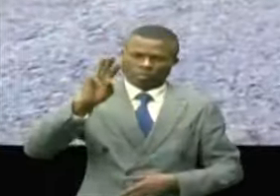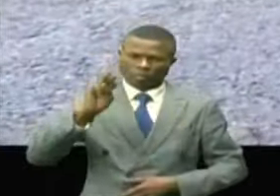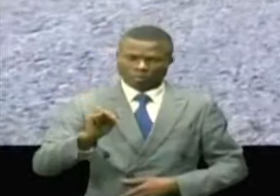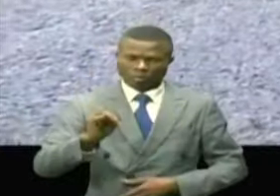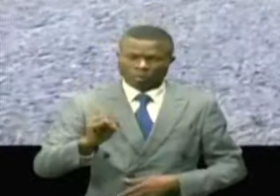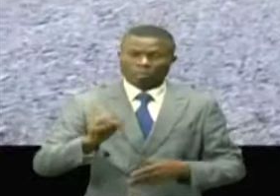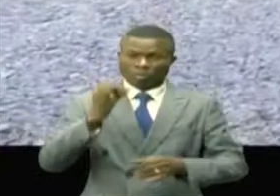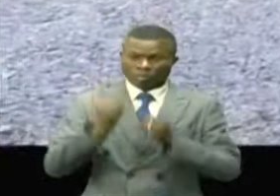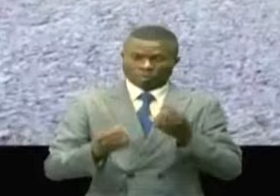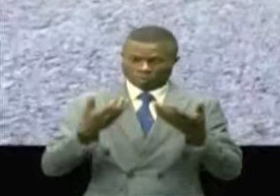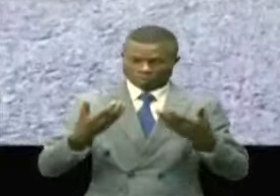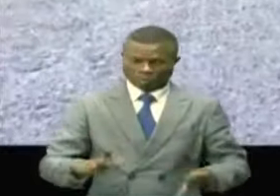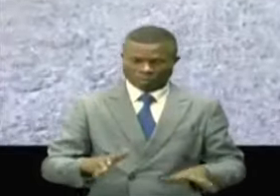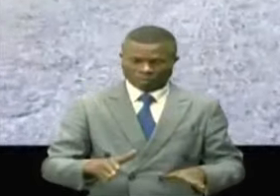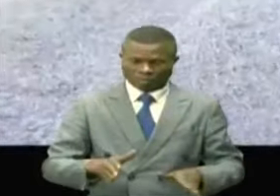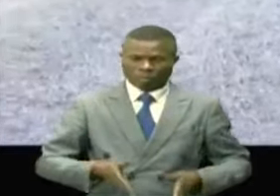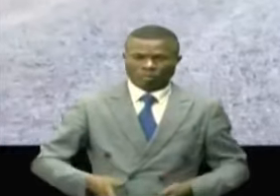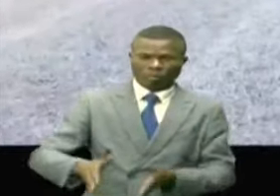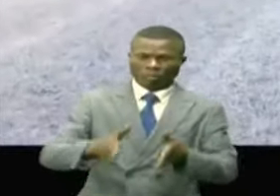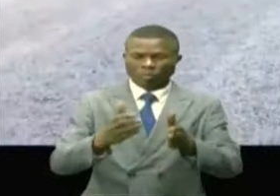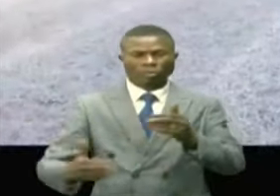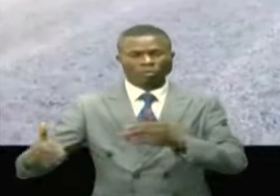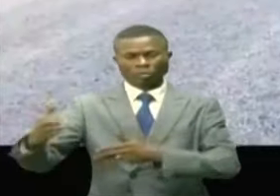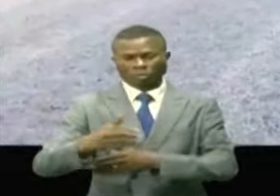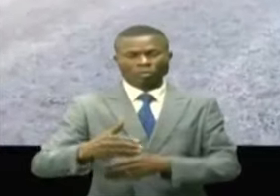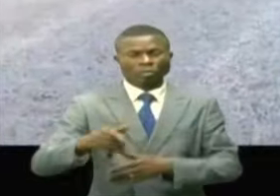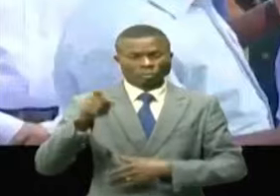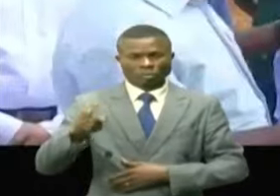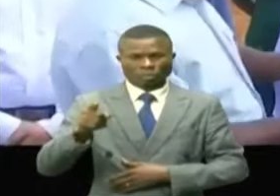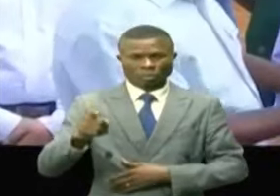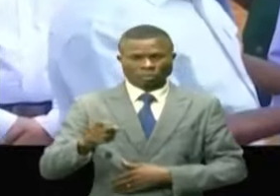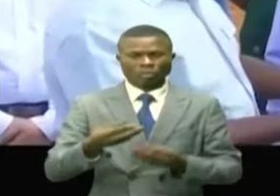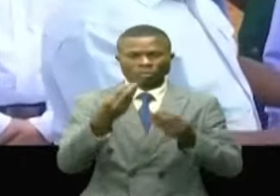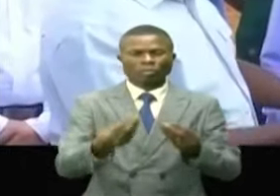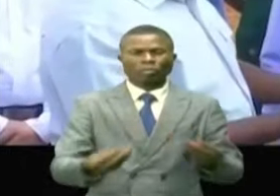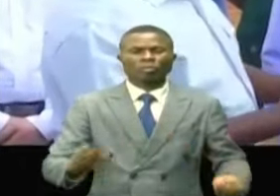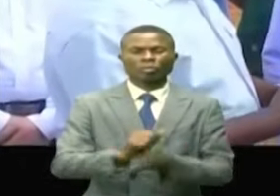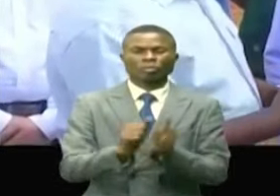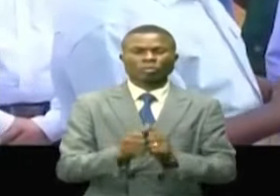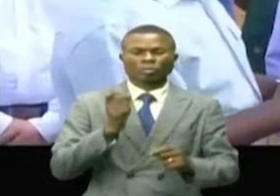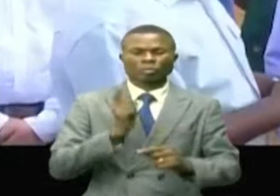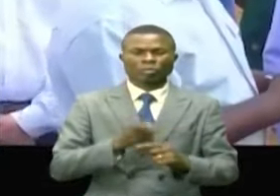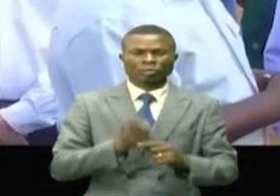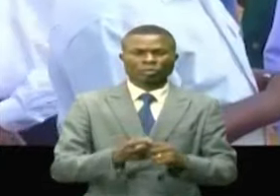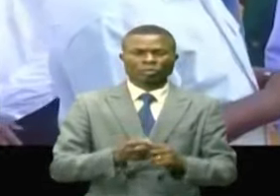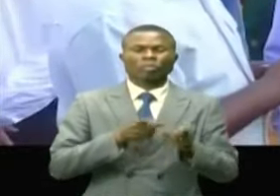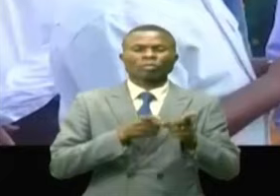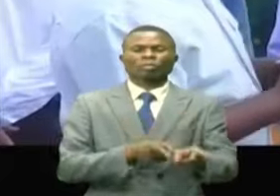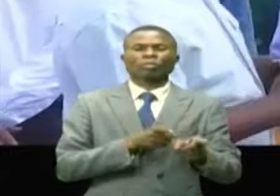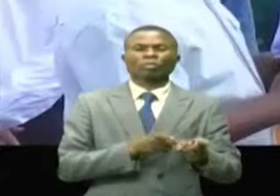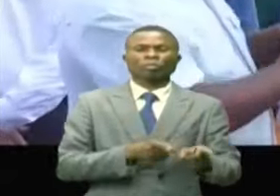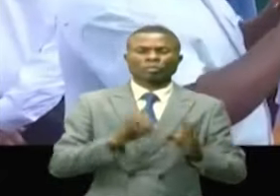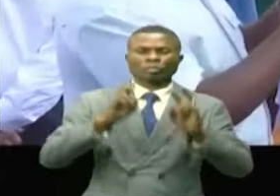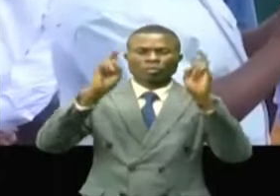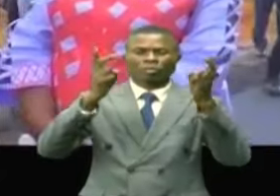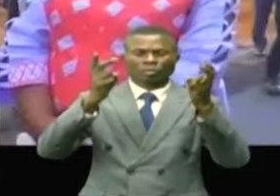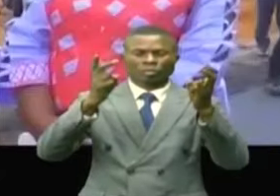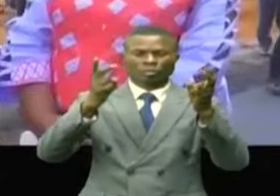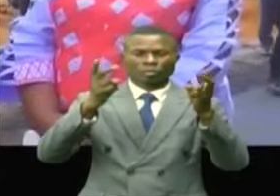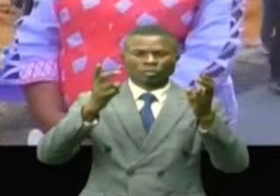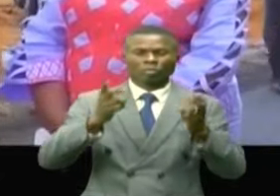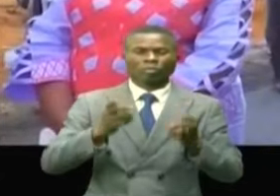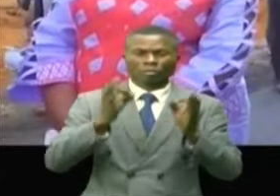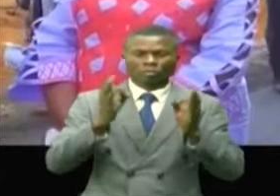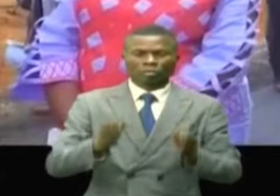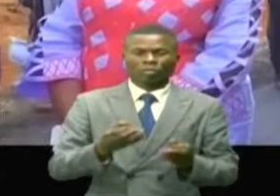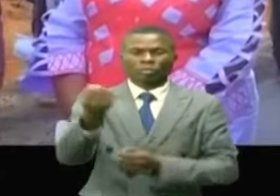finie la route de contournement délicass va sûrement résoudre l'épineux problème de dégradation des routes de la ville montagneuse car tous